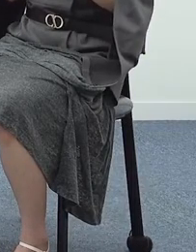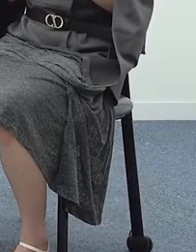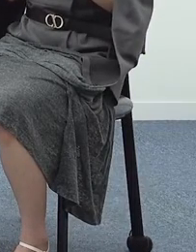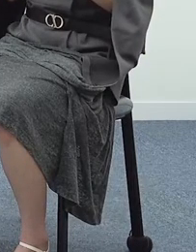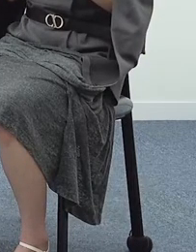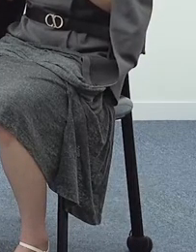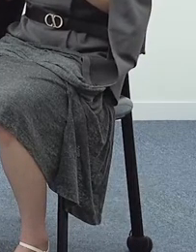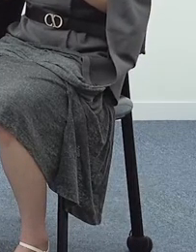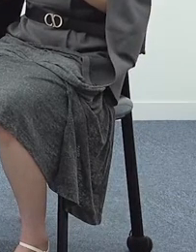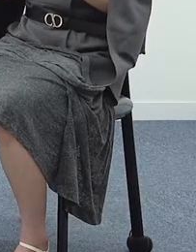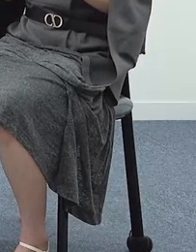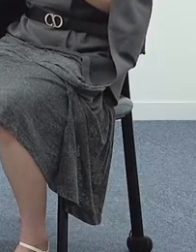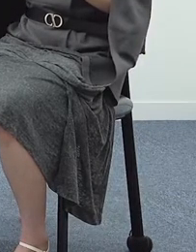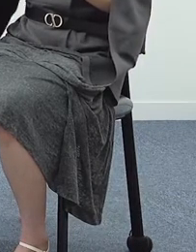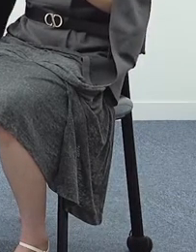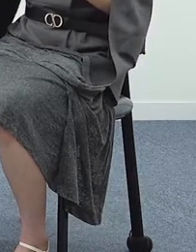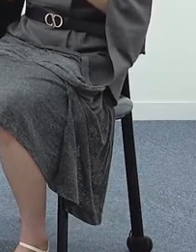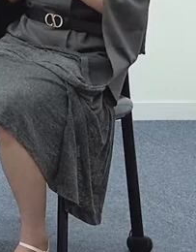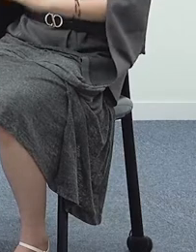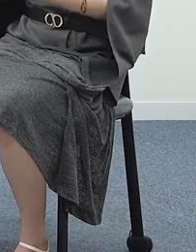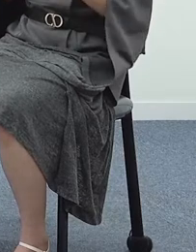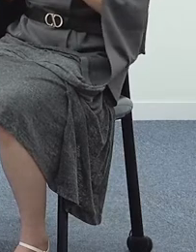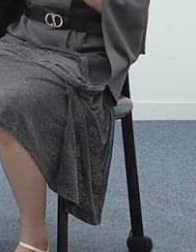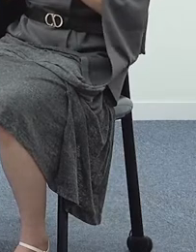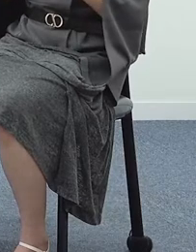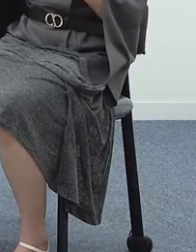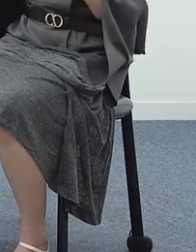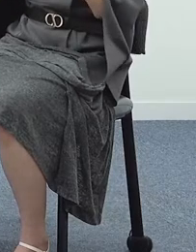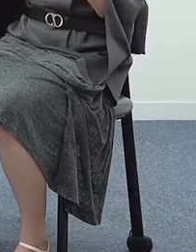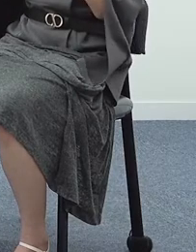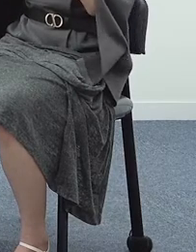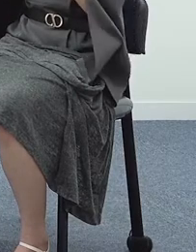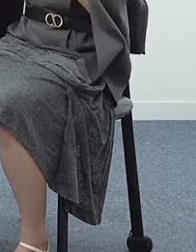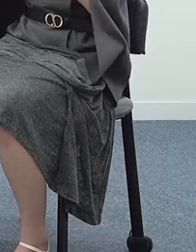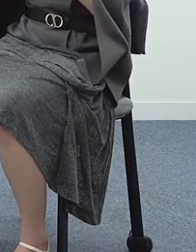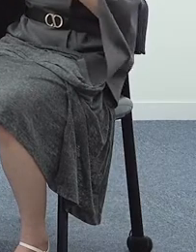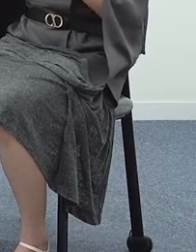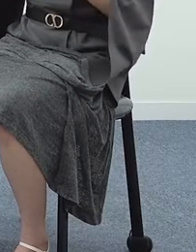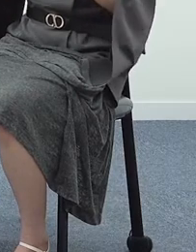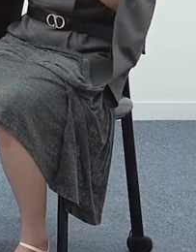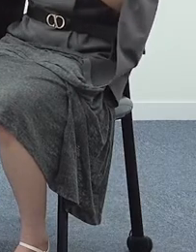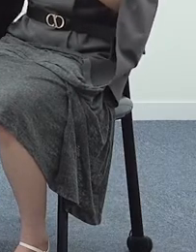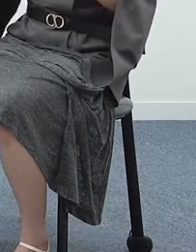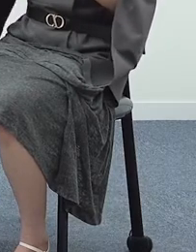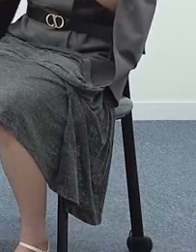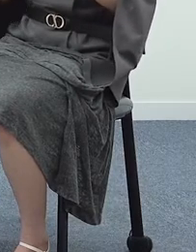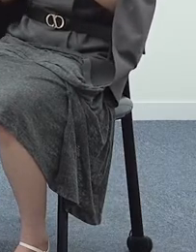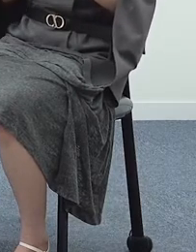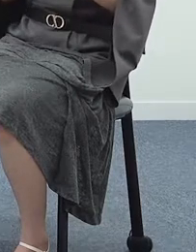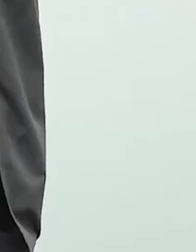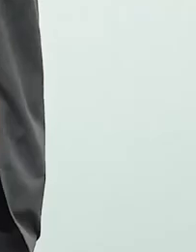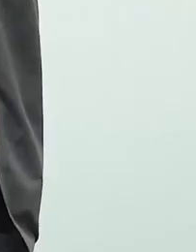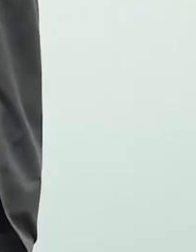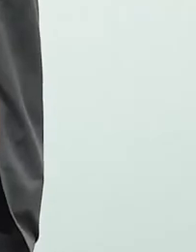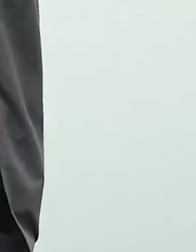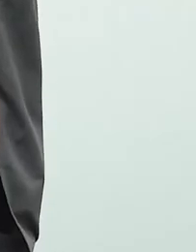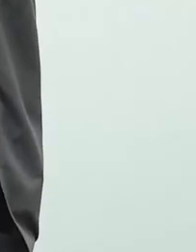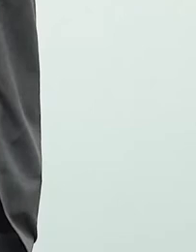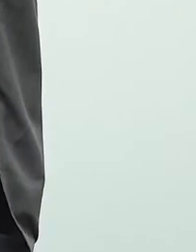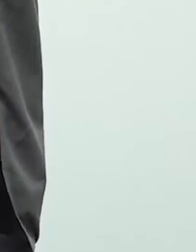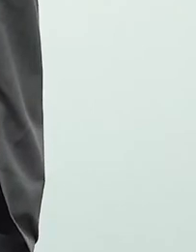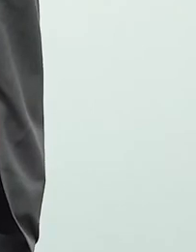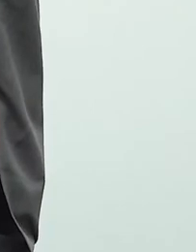느낌의 이기고 싶은 욕심도 많이 생기고 그랬어요 그래서 혹시 소 끝나고 나서